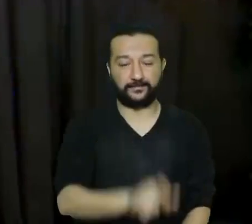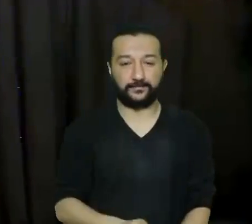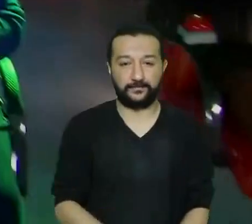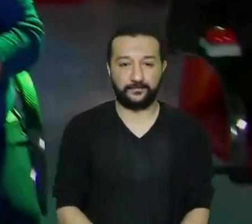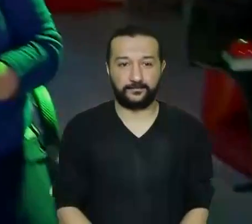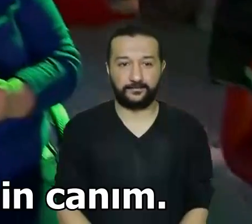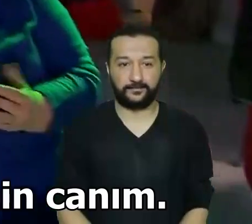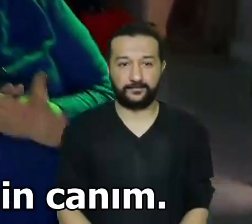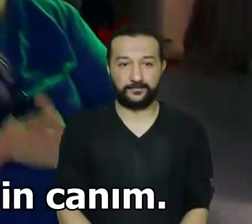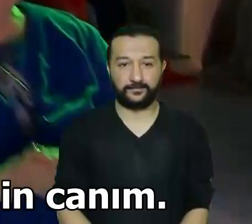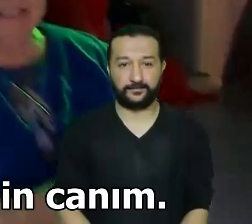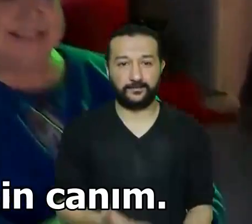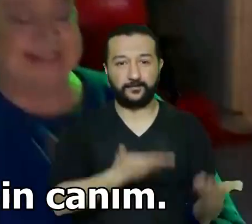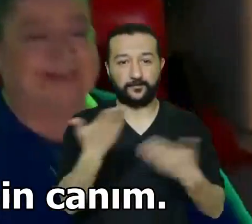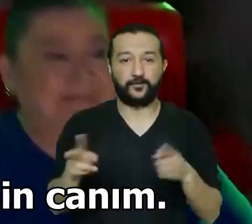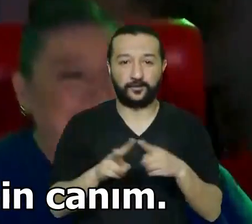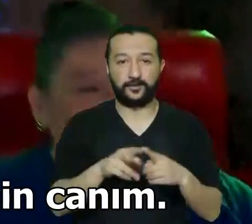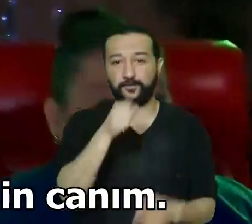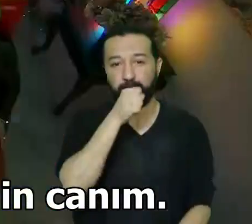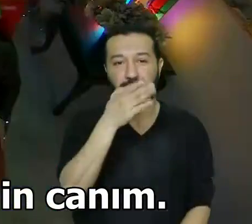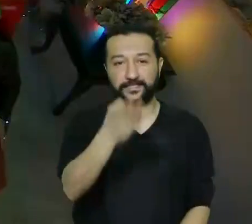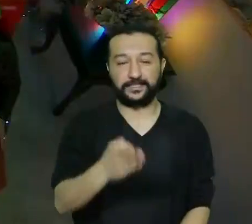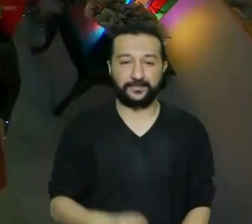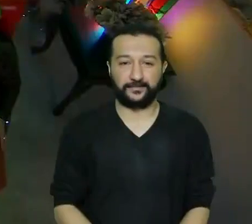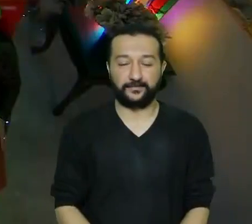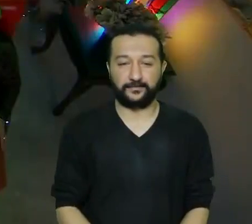efendim. Buyur Nurhancığım, mikrofon senin canım.